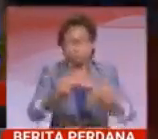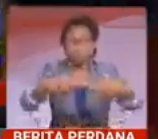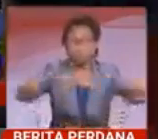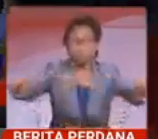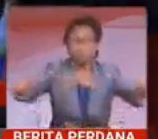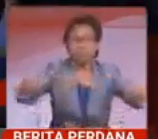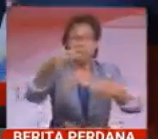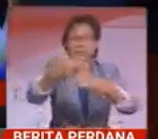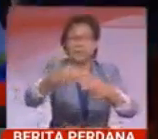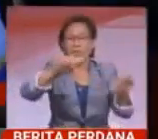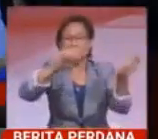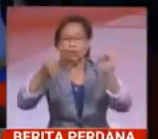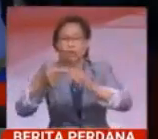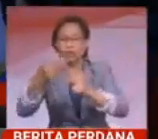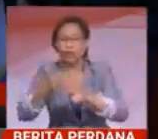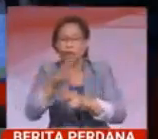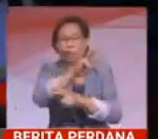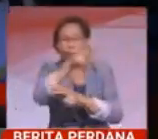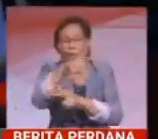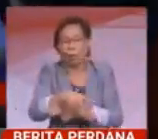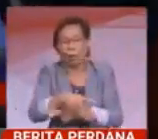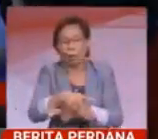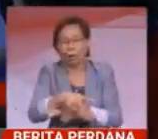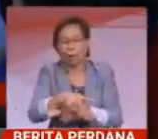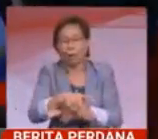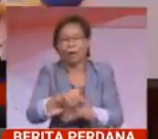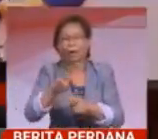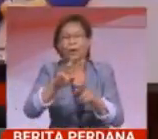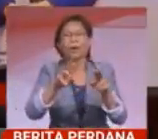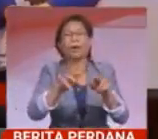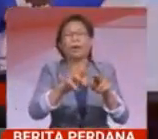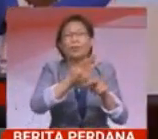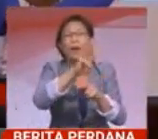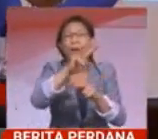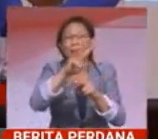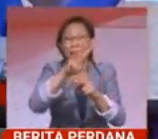melancarkan penjenamaan wilayah persekutuan sebagai wilayah prihatin di Putrajaya.